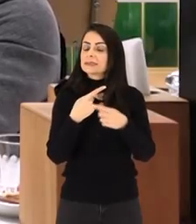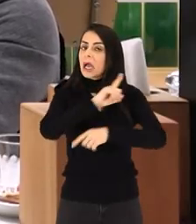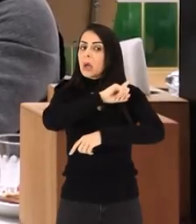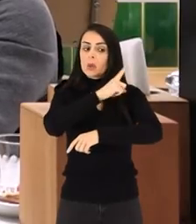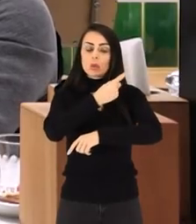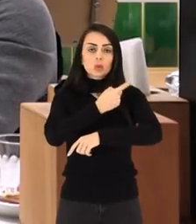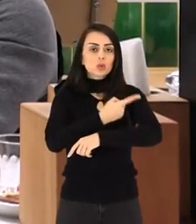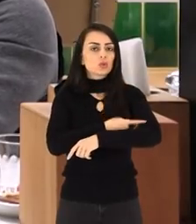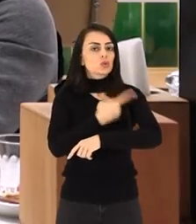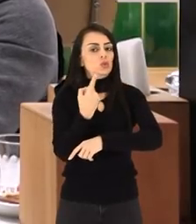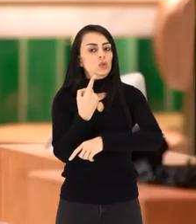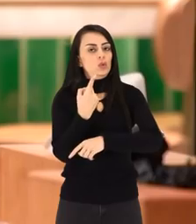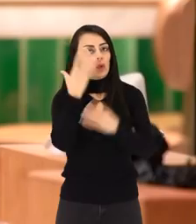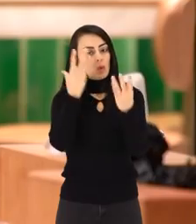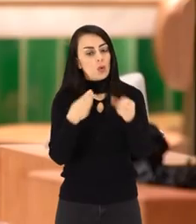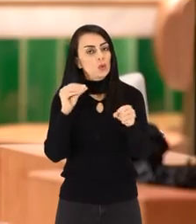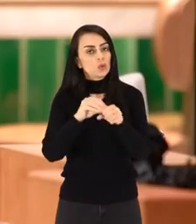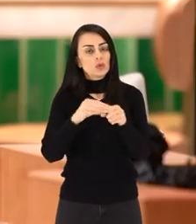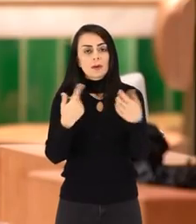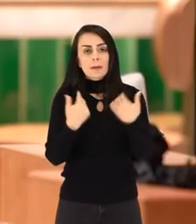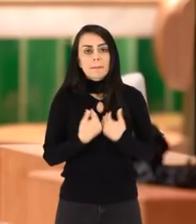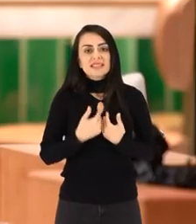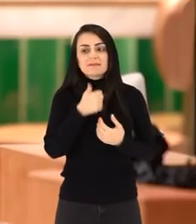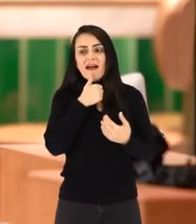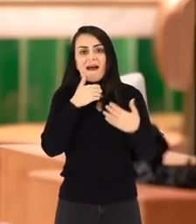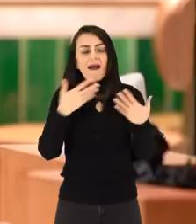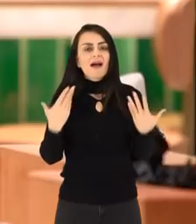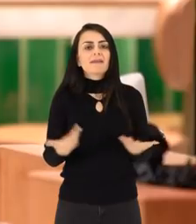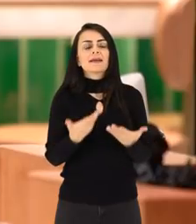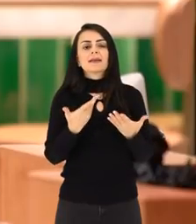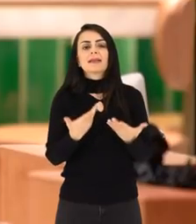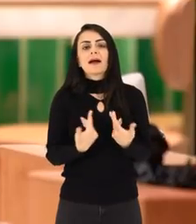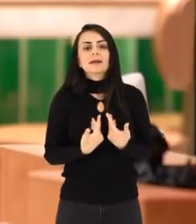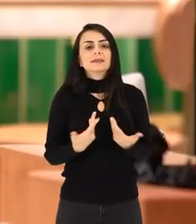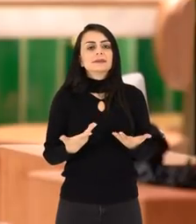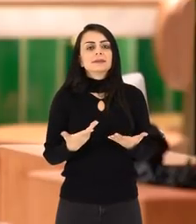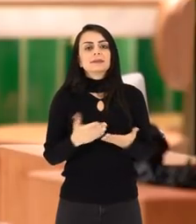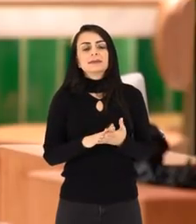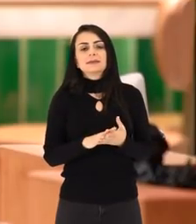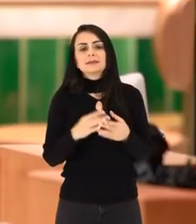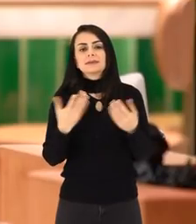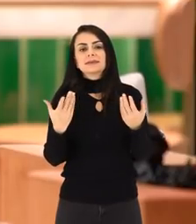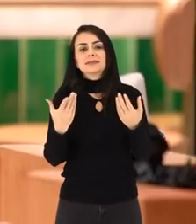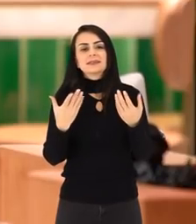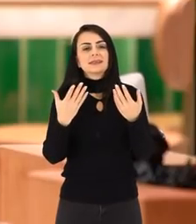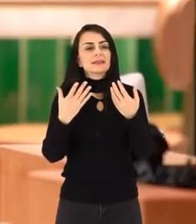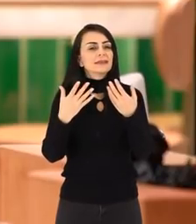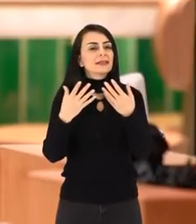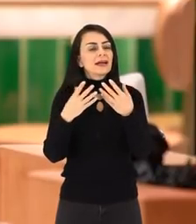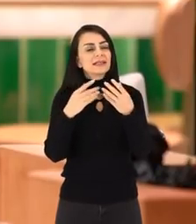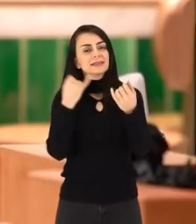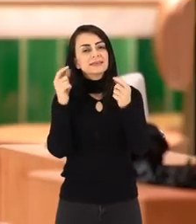de kadın gerçekten başlı başına çok güçlü bir şey olduğu için biz doğal olarak değerli eşin Ertancığım'la da ara